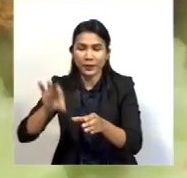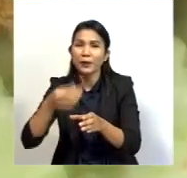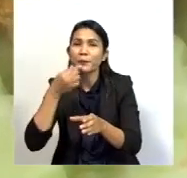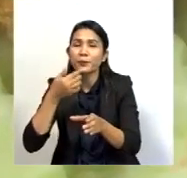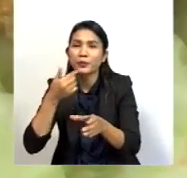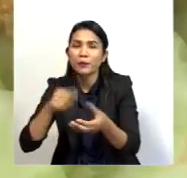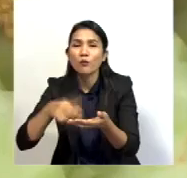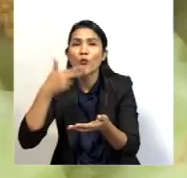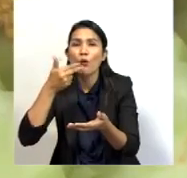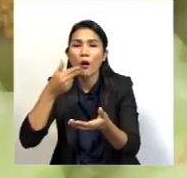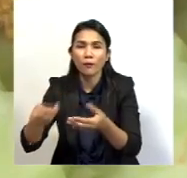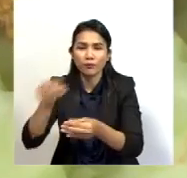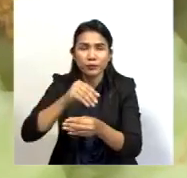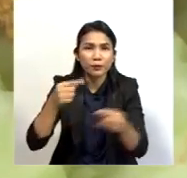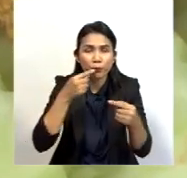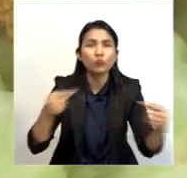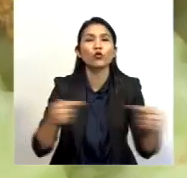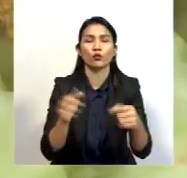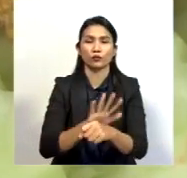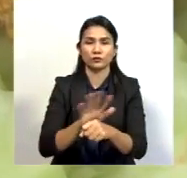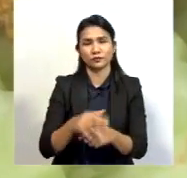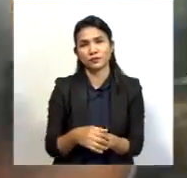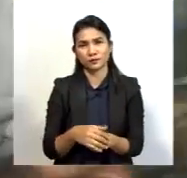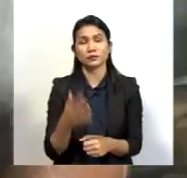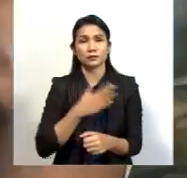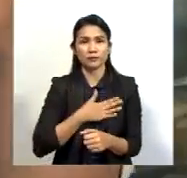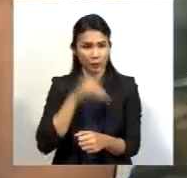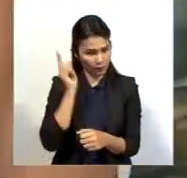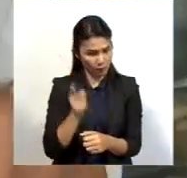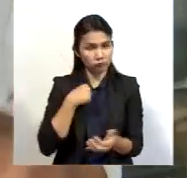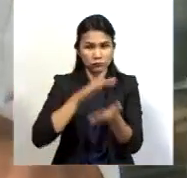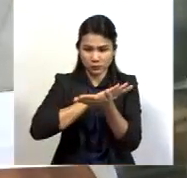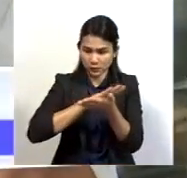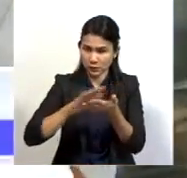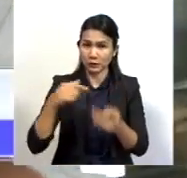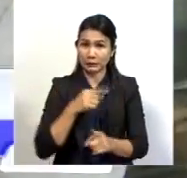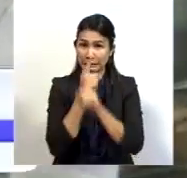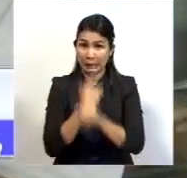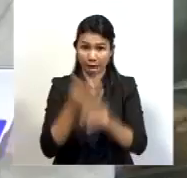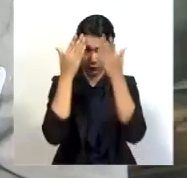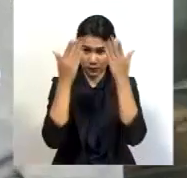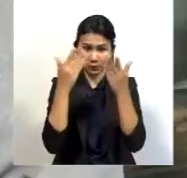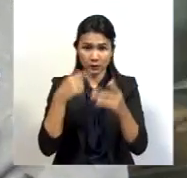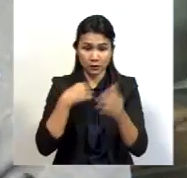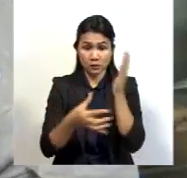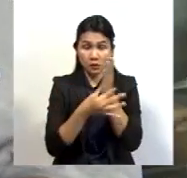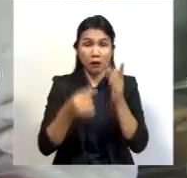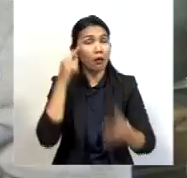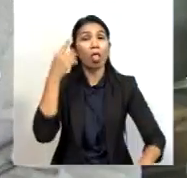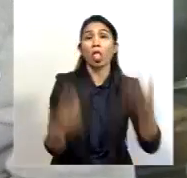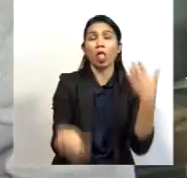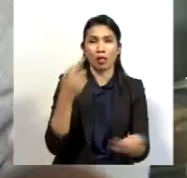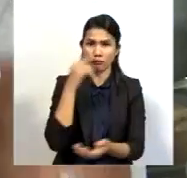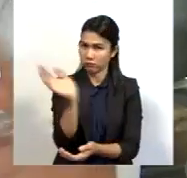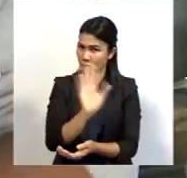งตัว ความบริสุทธิ์ใจความที่เราต้องสะอาดต้องตามหลักอิสลามไม่ใช่ว่าถึงเนื้อจะมาล้างลวกๆไม่ได้เราก็ต้องล้